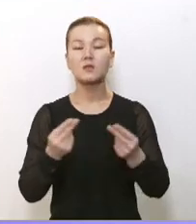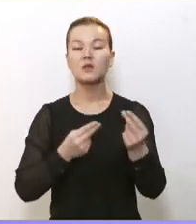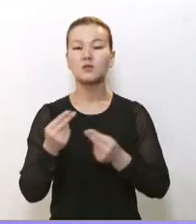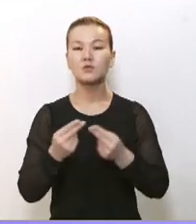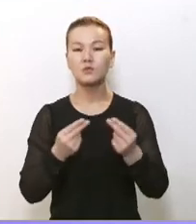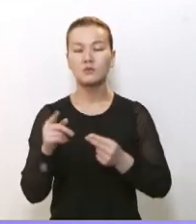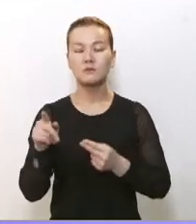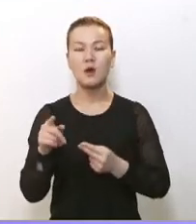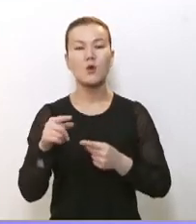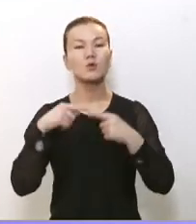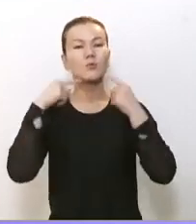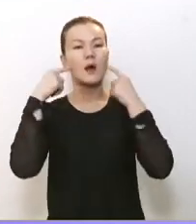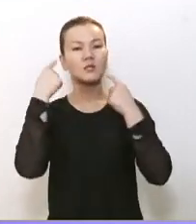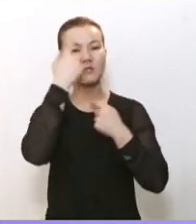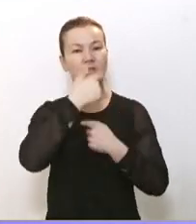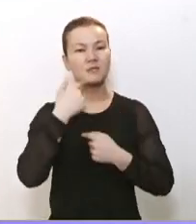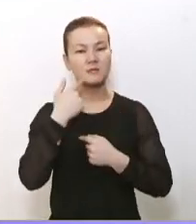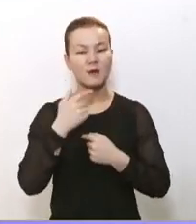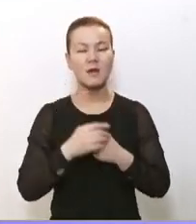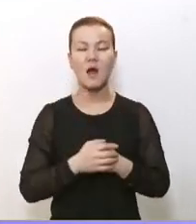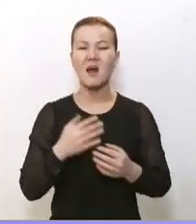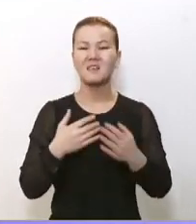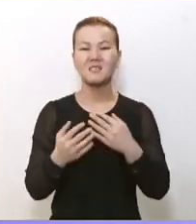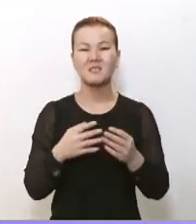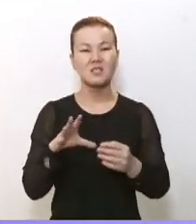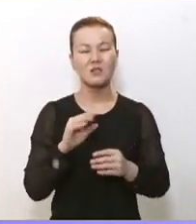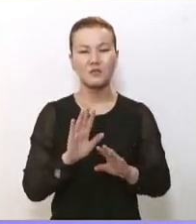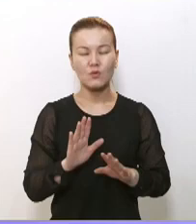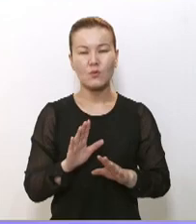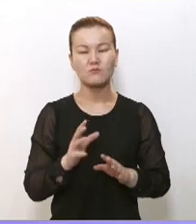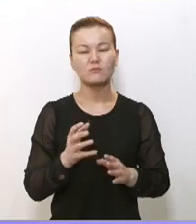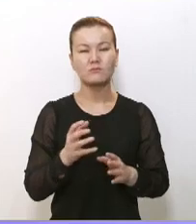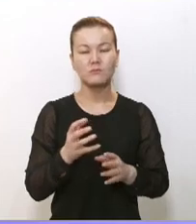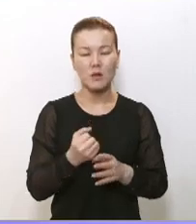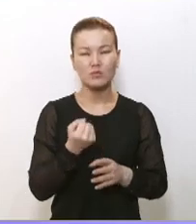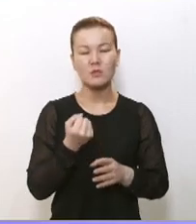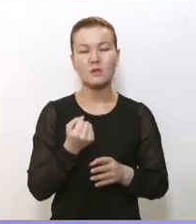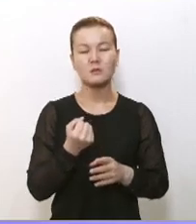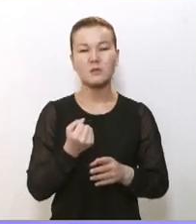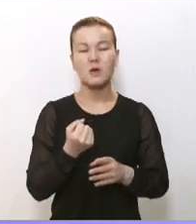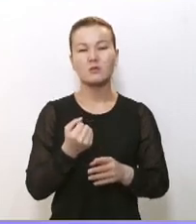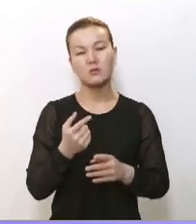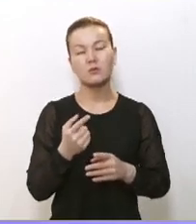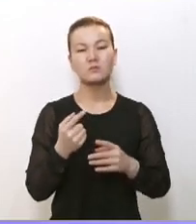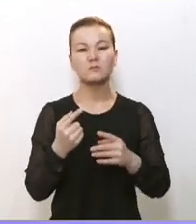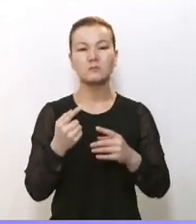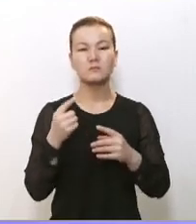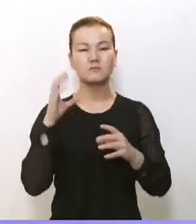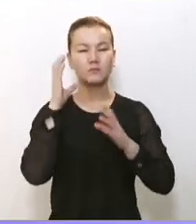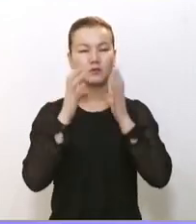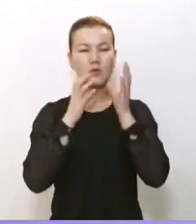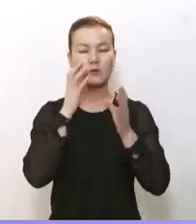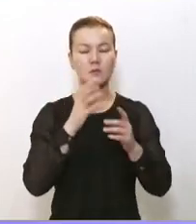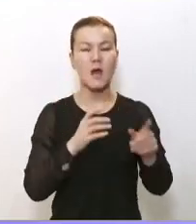улыбающийся смайлик. Если не все удавалось, то серьезный. Если все, что мы делали